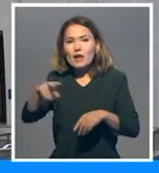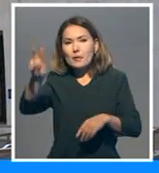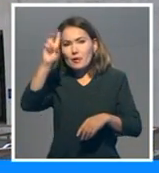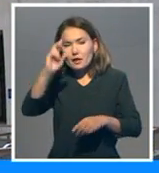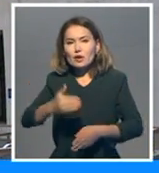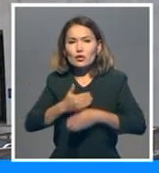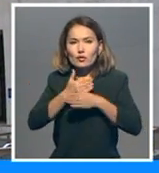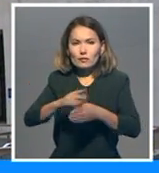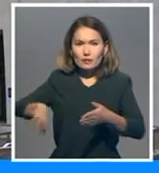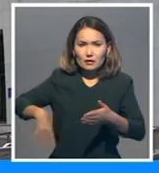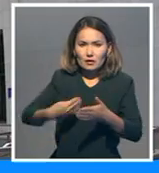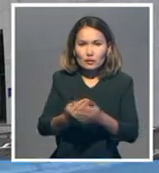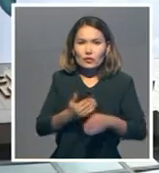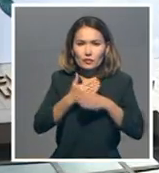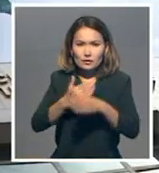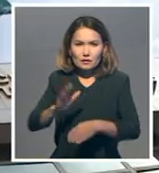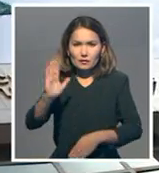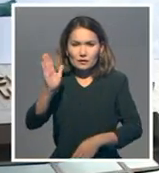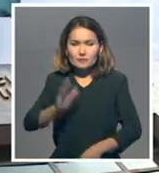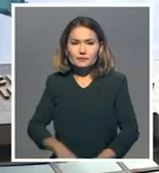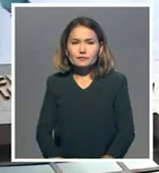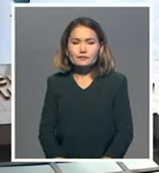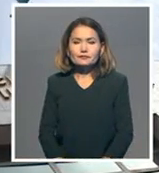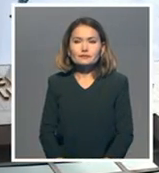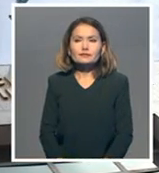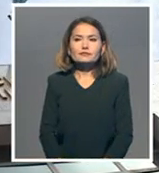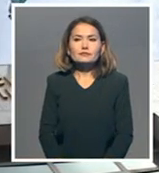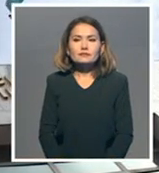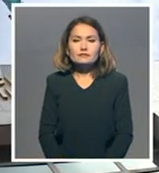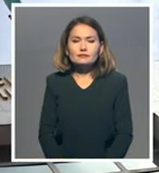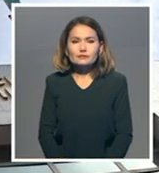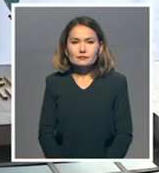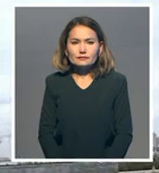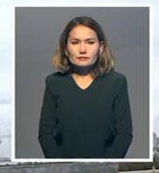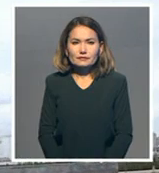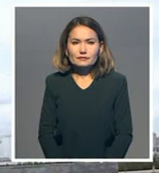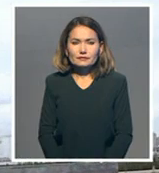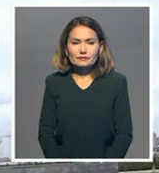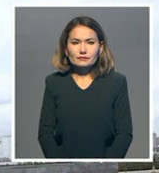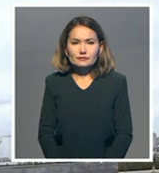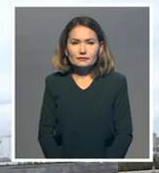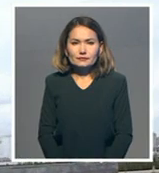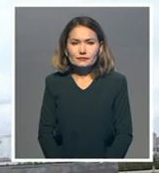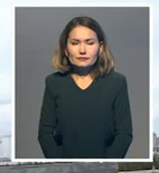есебінен көтергелі отыр. Жәнегүл Төлеміс, Дархан Әлбек, президент телерадио кешенінің көмегімен, Қазақстан ұлттық телеарнасы.